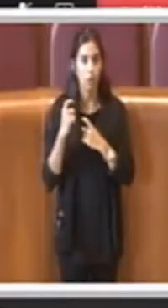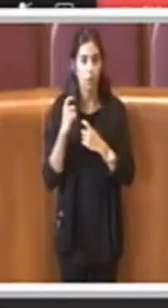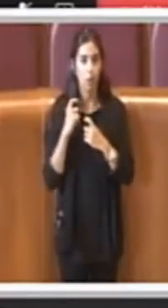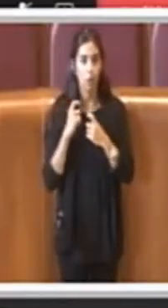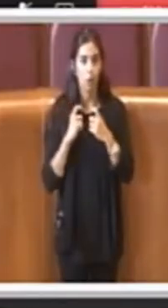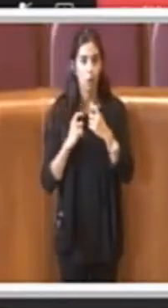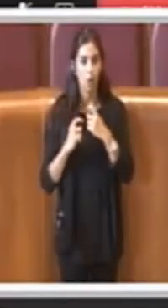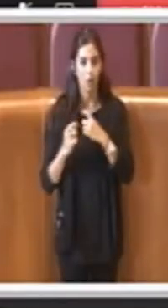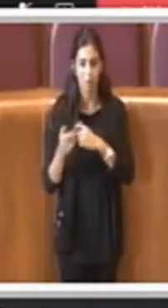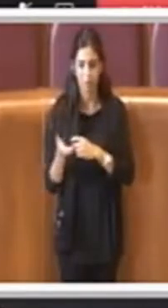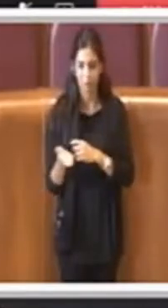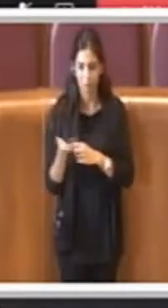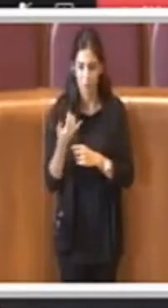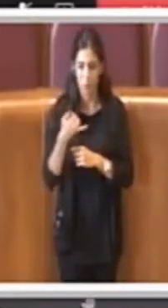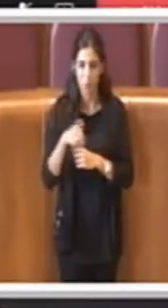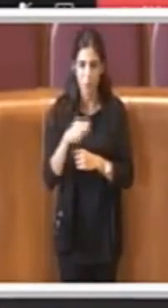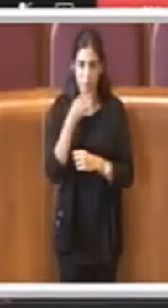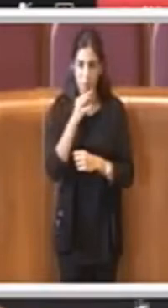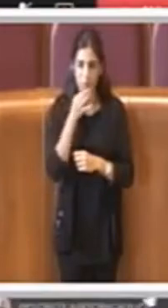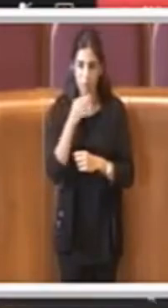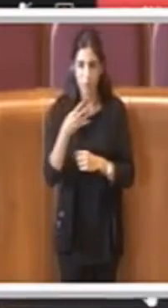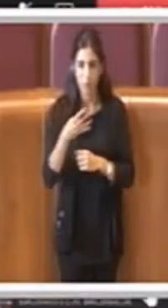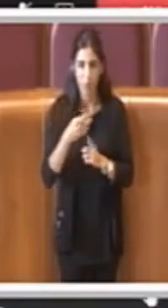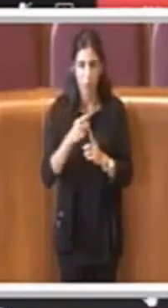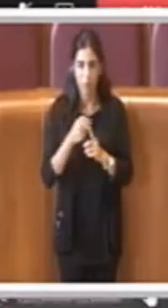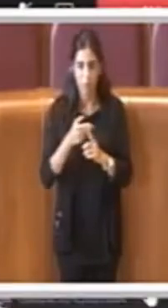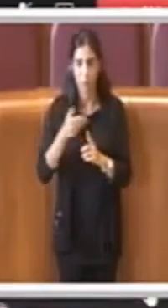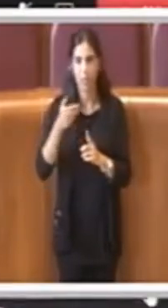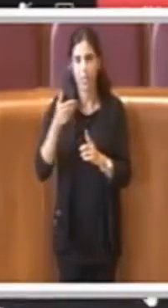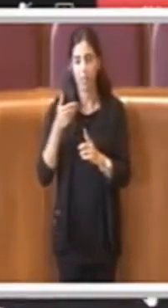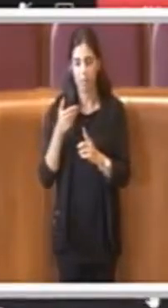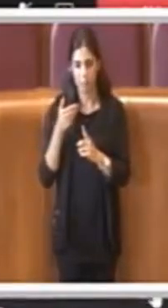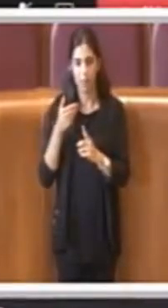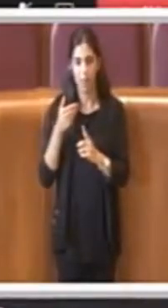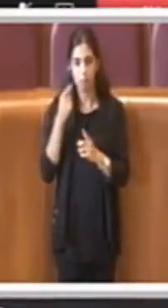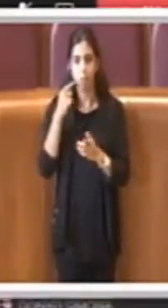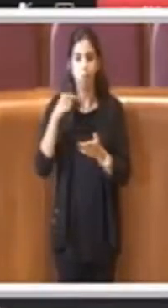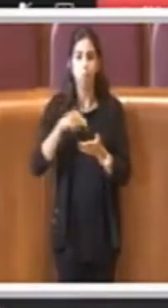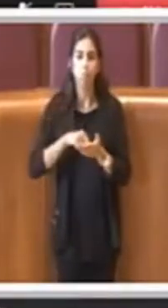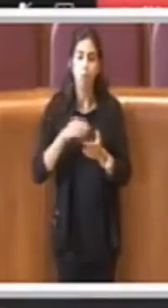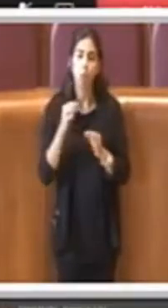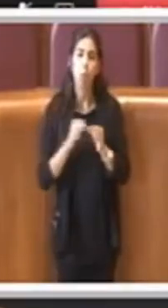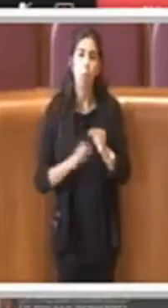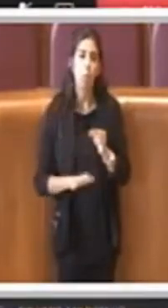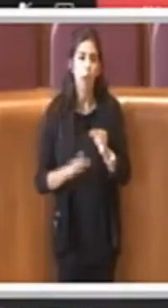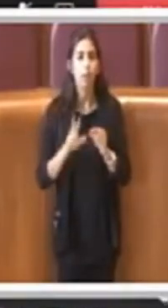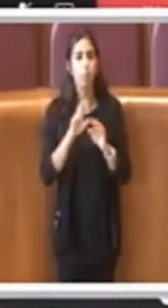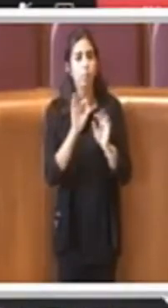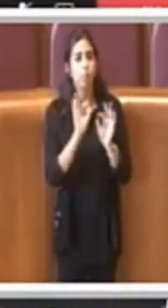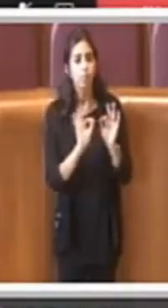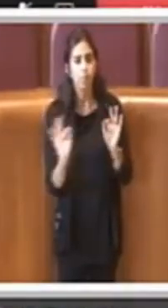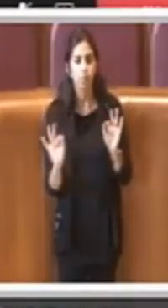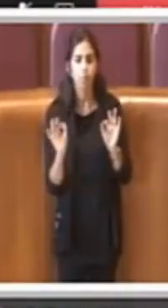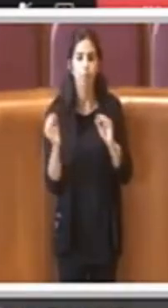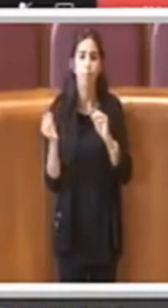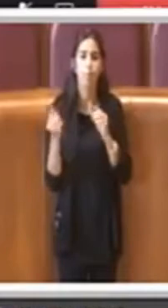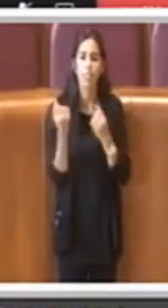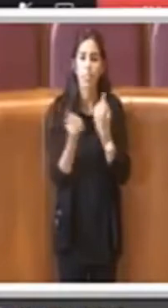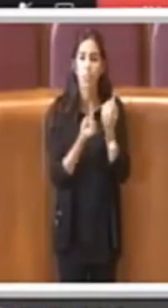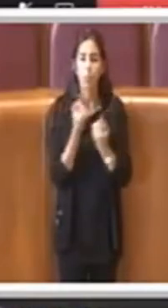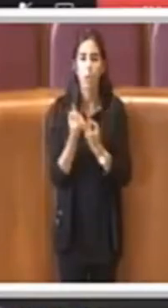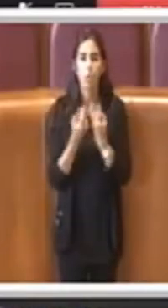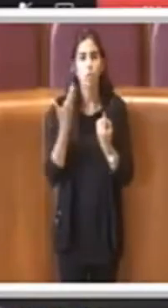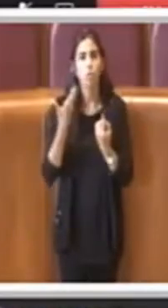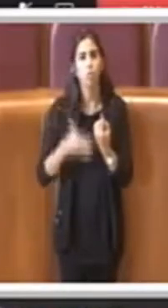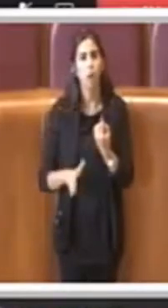all'ultimo intervento e ritorniamo un attimo, secondo me, su alcune questioni che erano già emerse nella